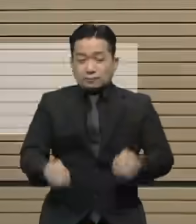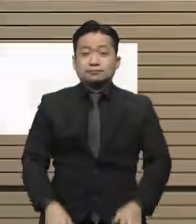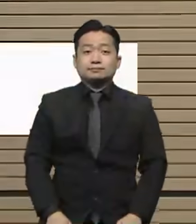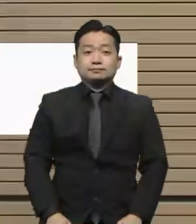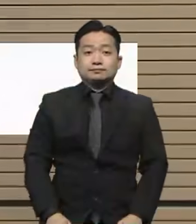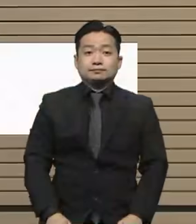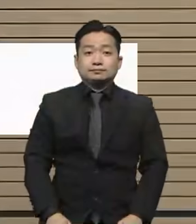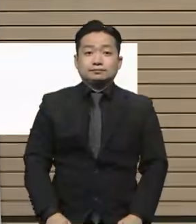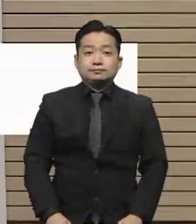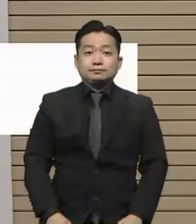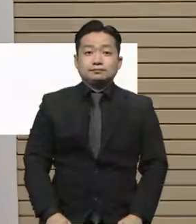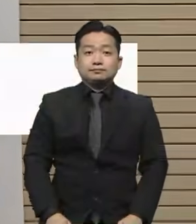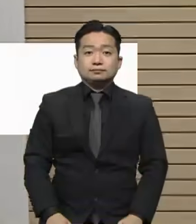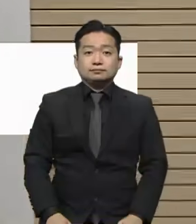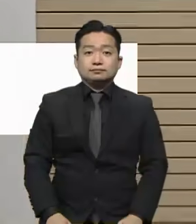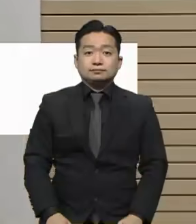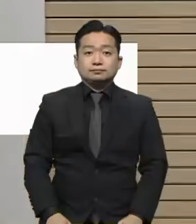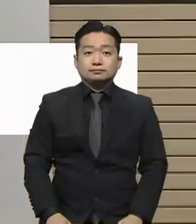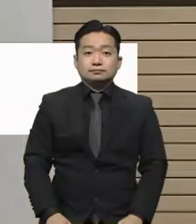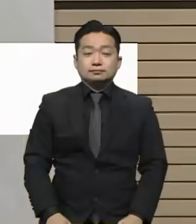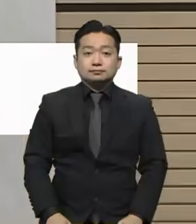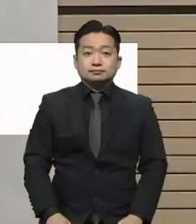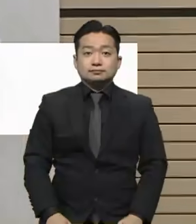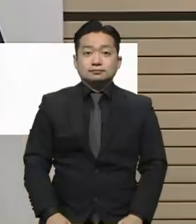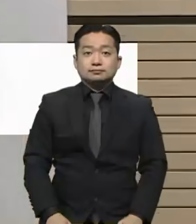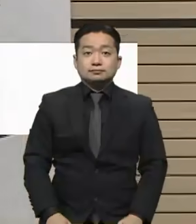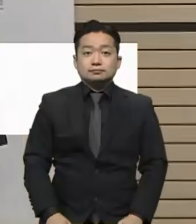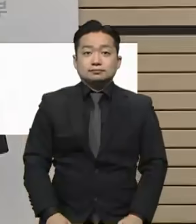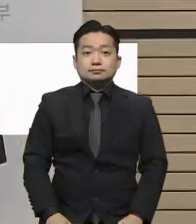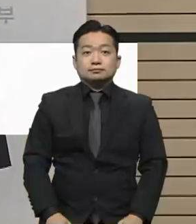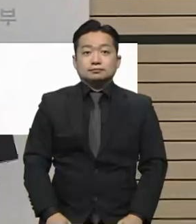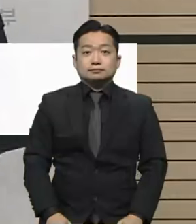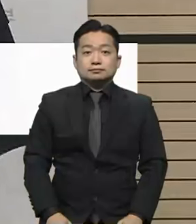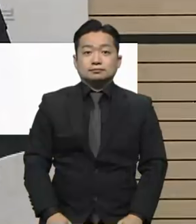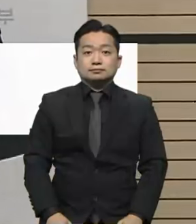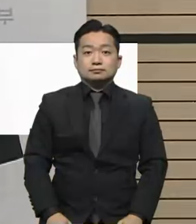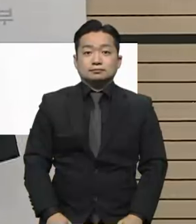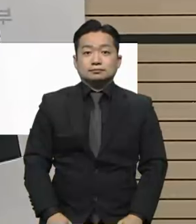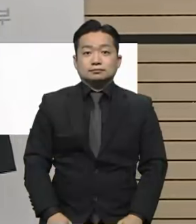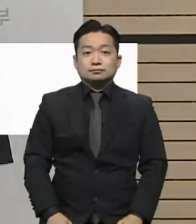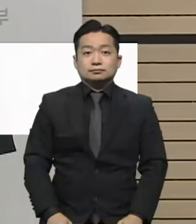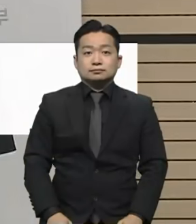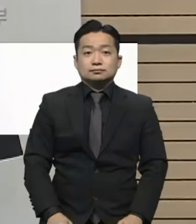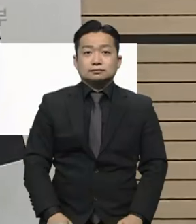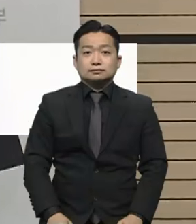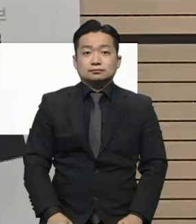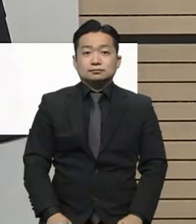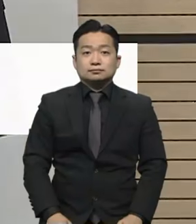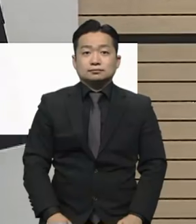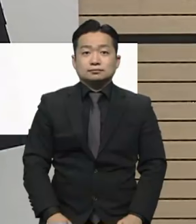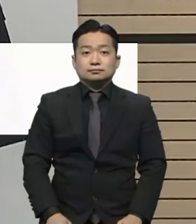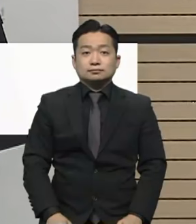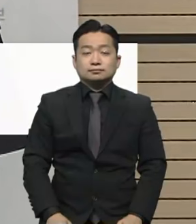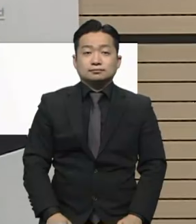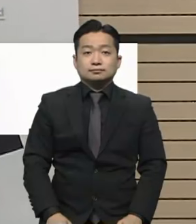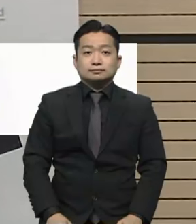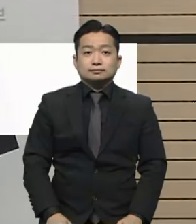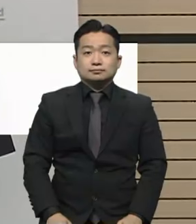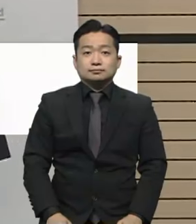추석 연휴를 맞이하여 사람 간의 접촉이 증가하고 이동량이 증가함에 따라 환자 발생이 큰